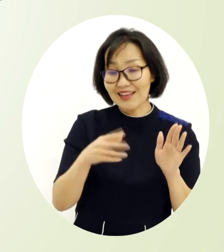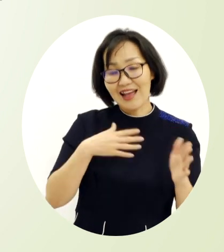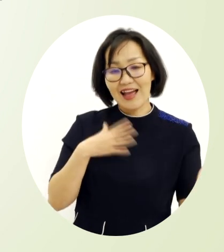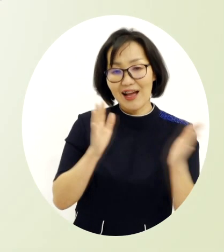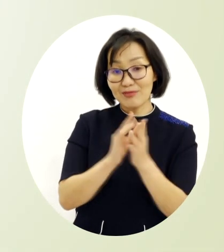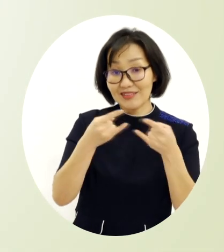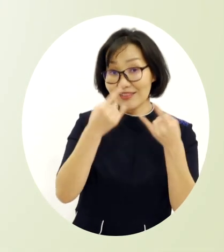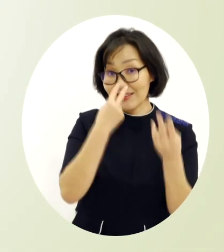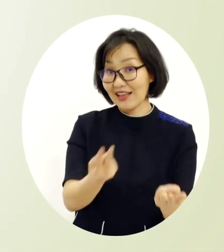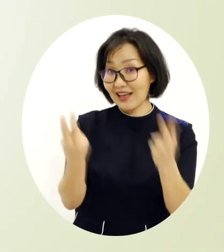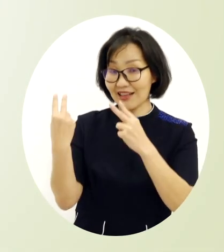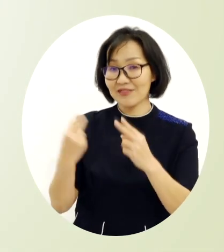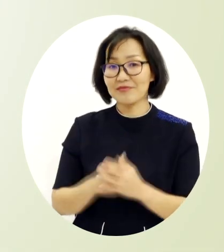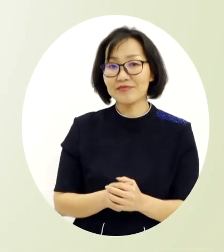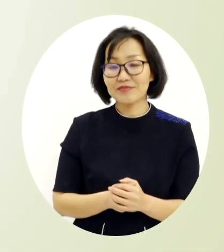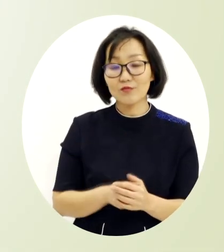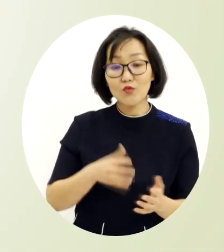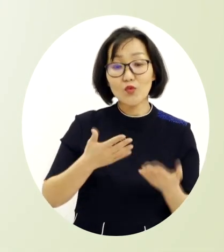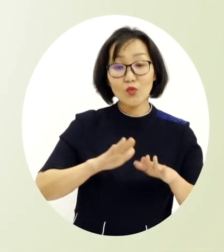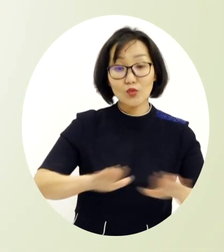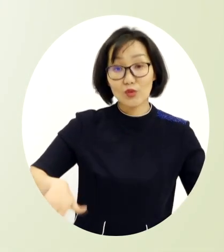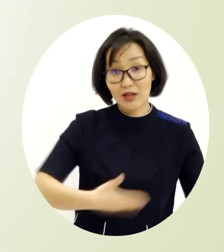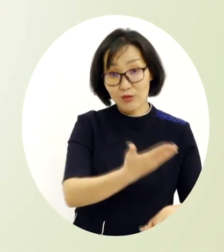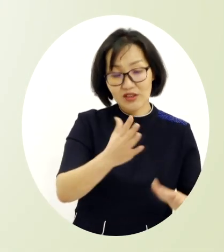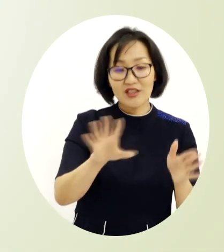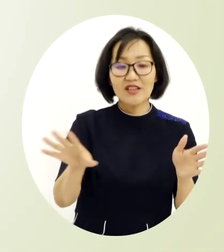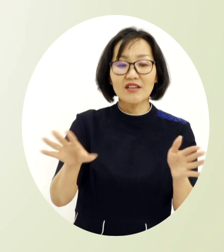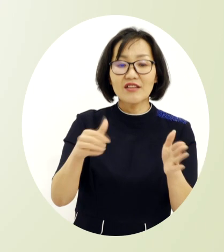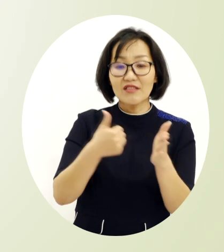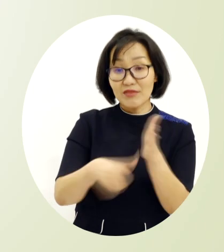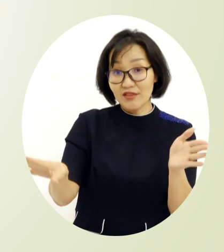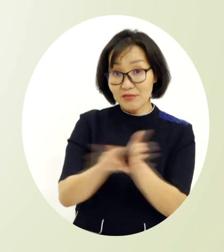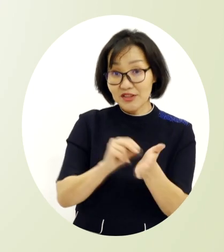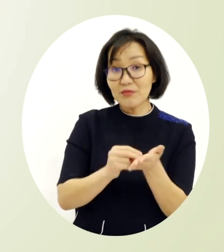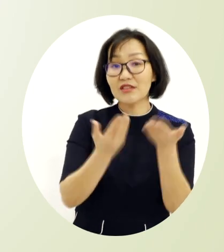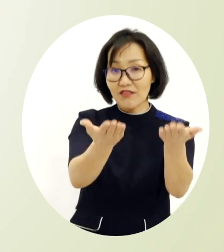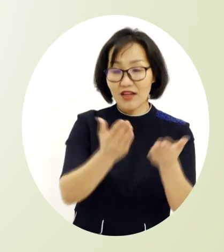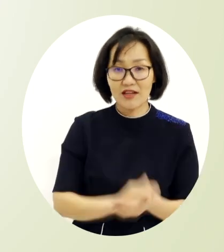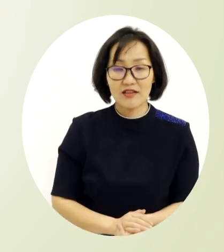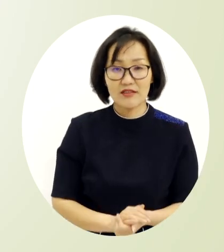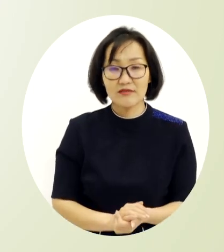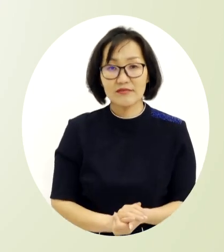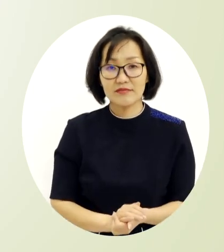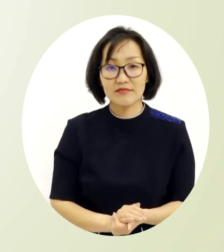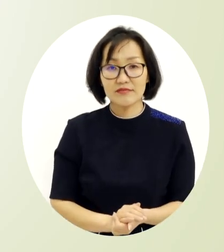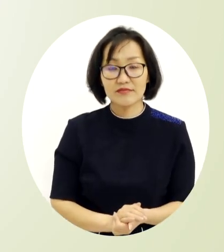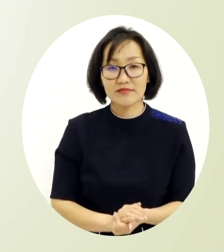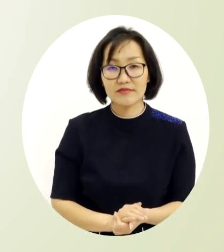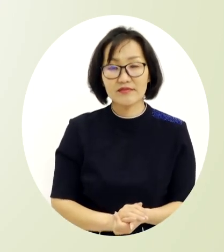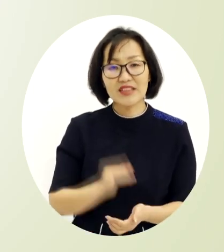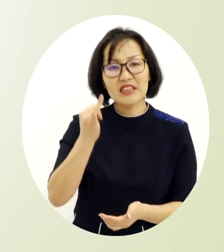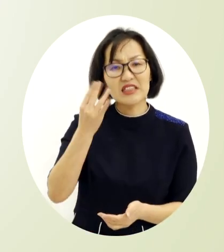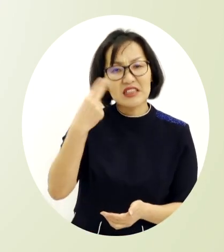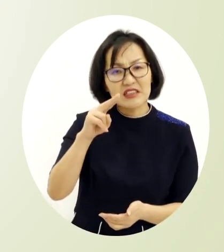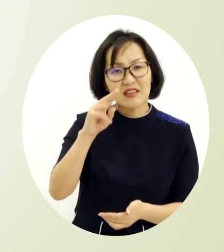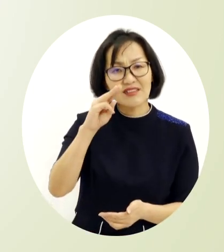Хамтдаа дэлгэцэнд анхаарлаа хандуулъя. Хүүхдүүд та бүхэн дэвтэртээ бичиж тэмдэглэж аваарай. Ид тачигнаж